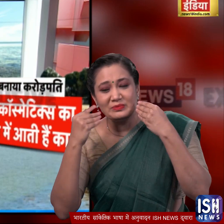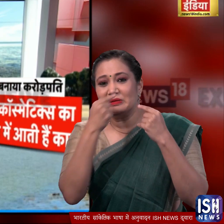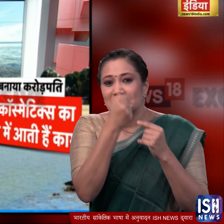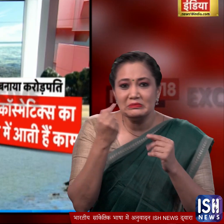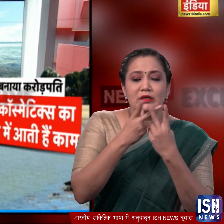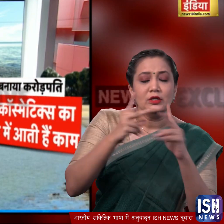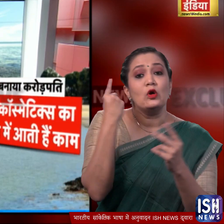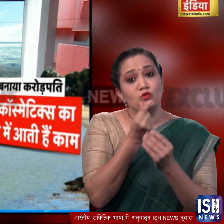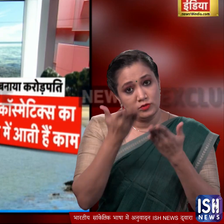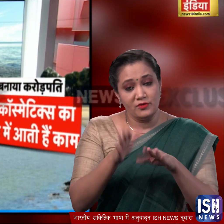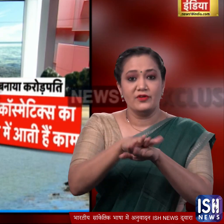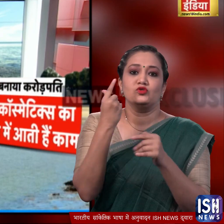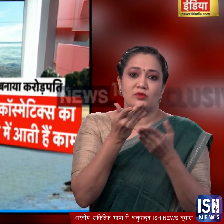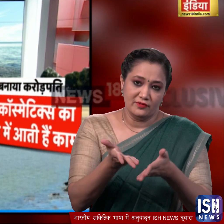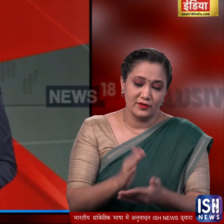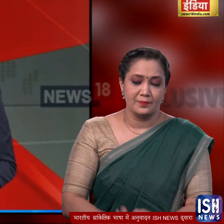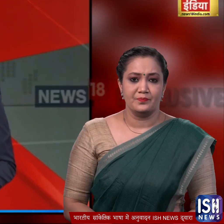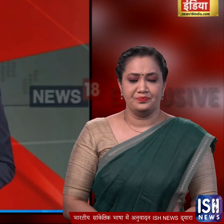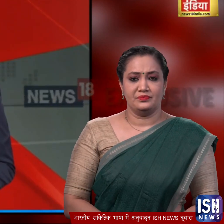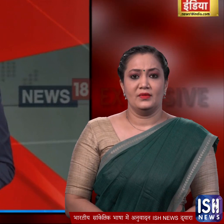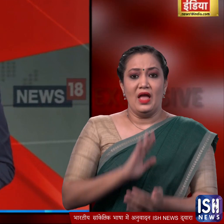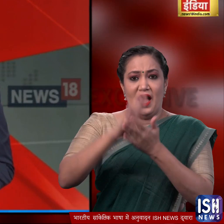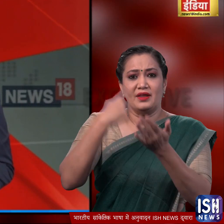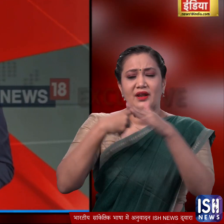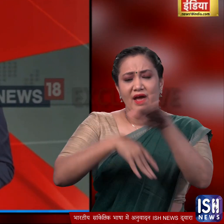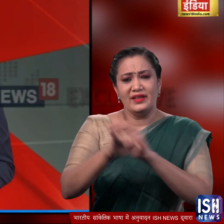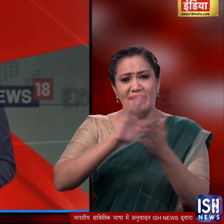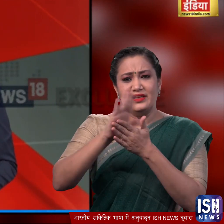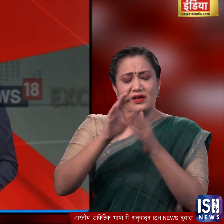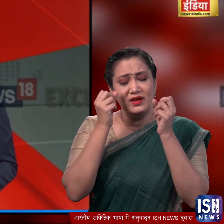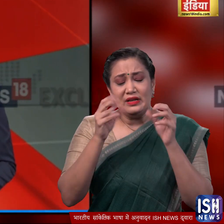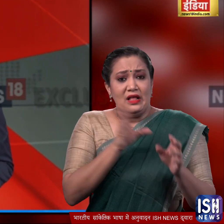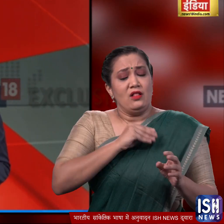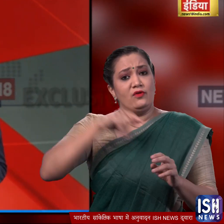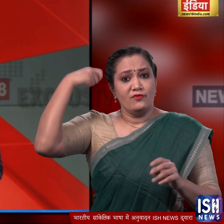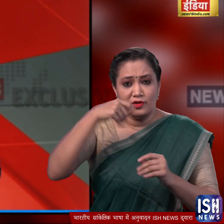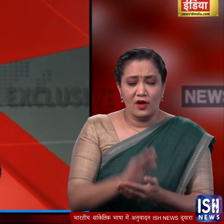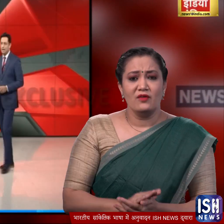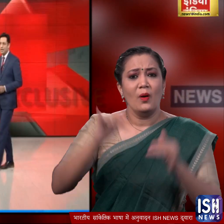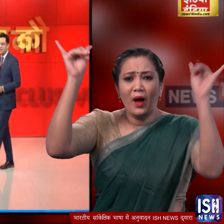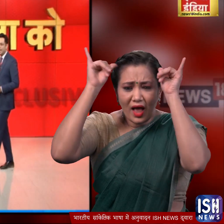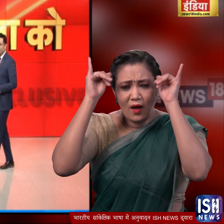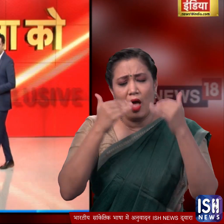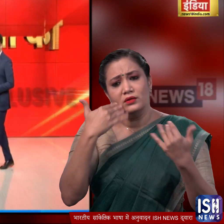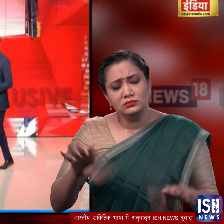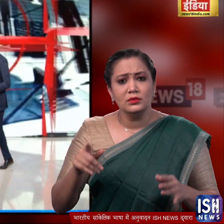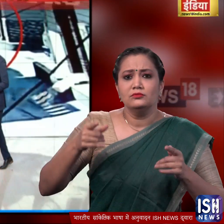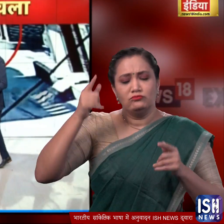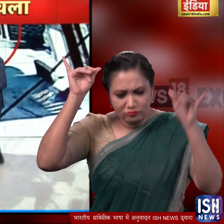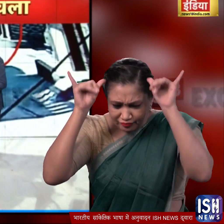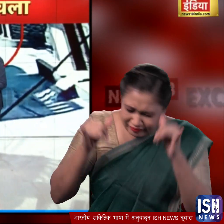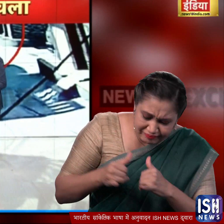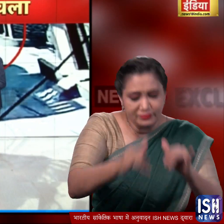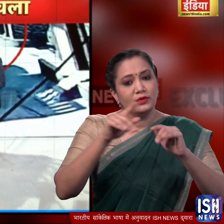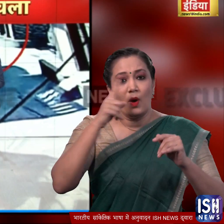का सामान बनाने में भी इसका इस्तेमाल होता है। हरियाणा के हिसार से एक बेहद डराने वाला वीडियो सामने आया। वहां एक लावारिस गाय ने बीच सड़क पर